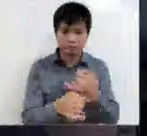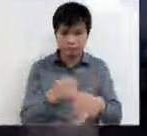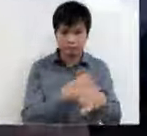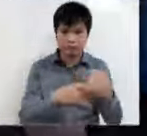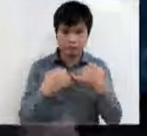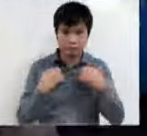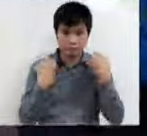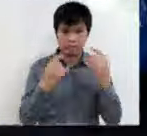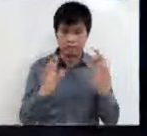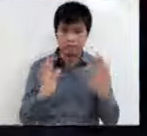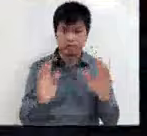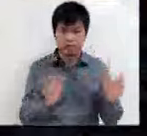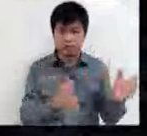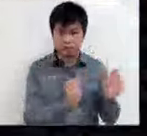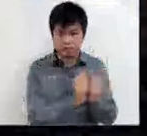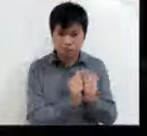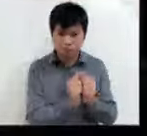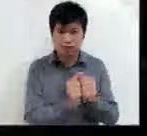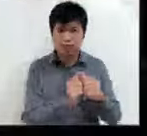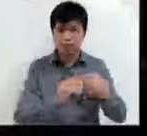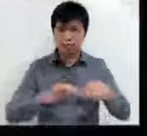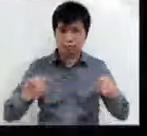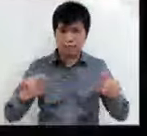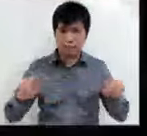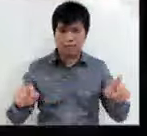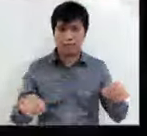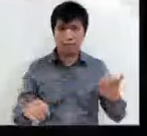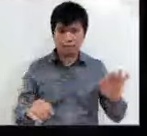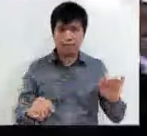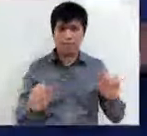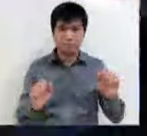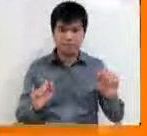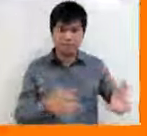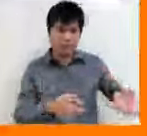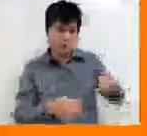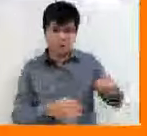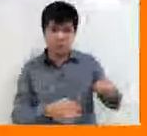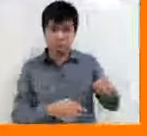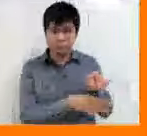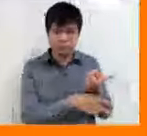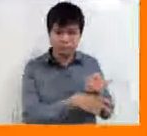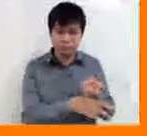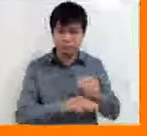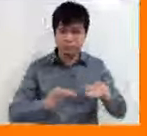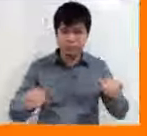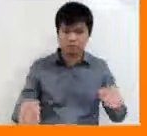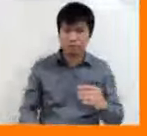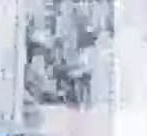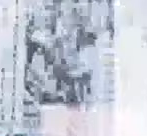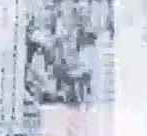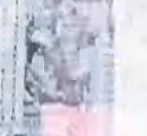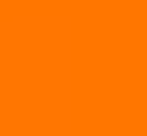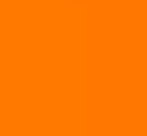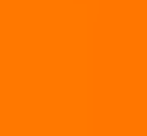iwasan, siguruhing hawakan po sila ng mabuti. Cheryl. Maraming salamat, Mon Gualvez.